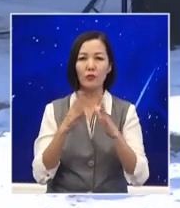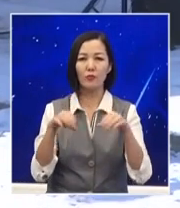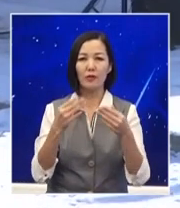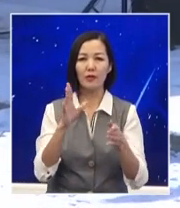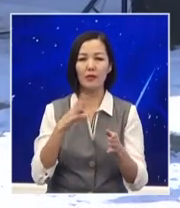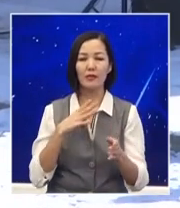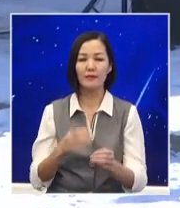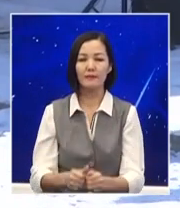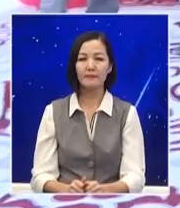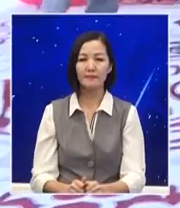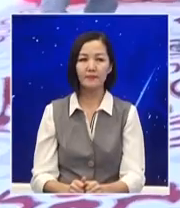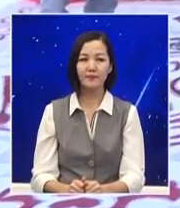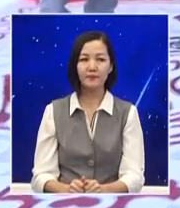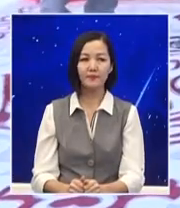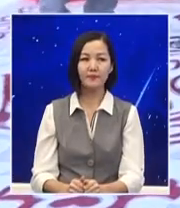етілді.